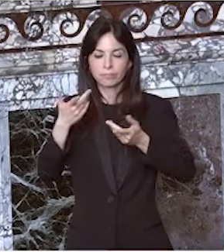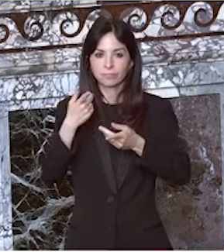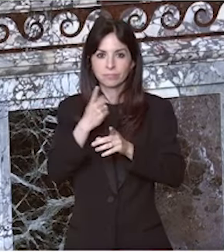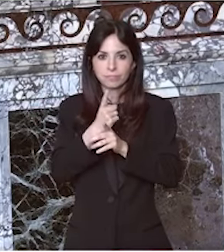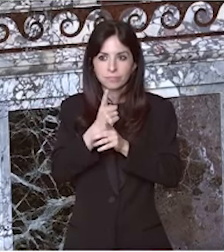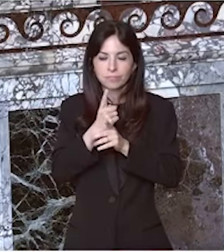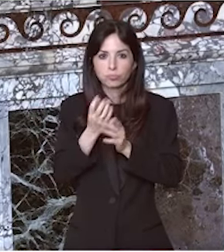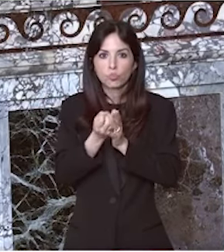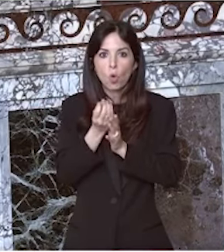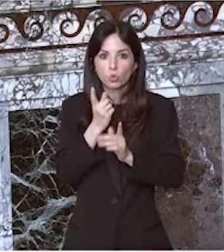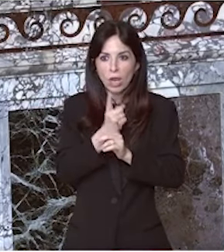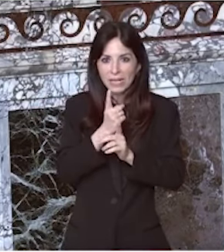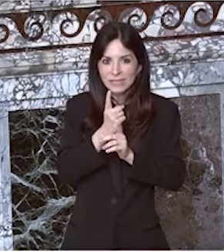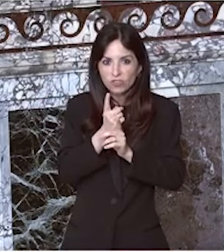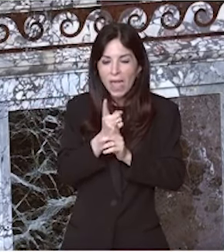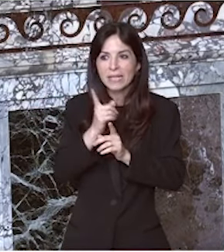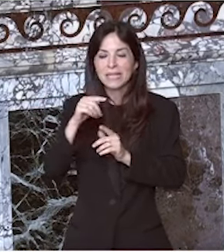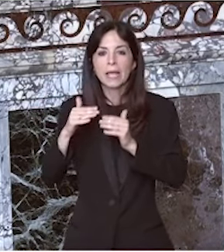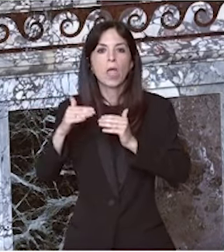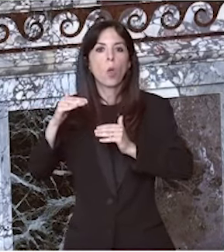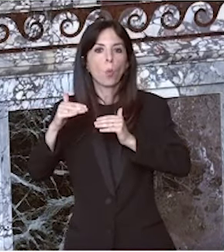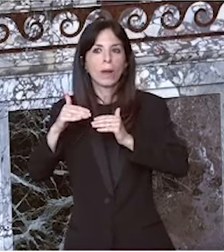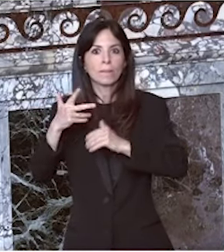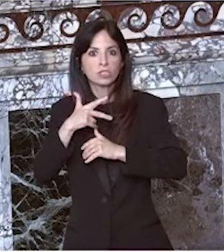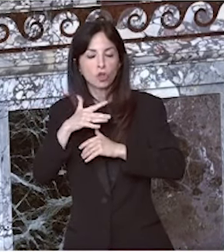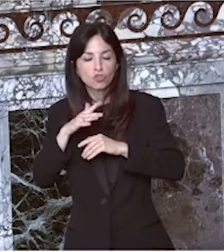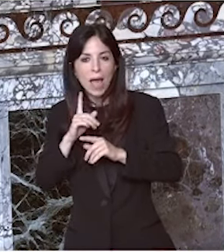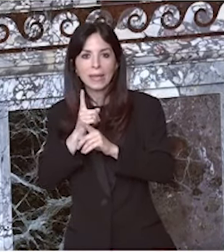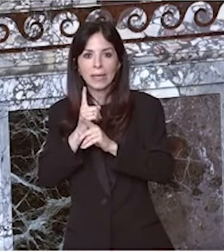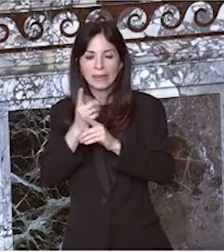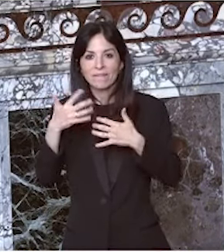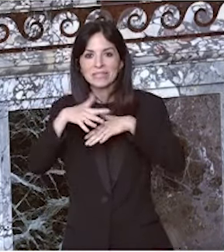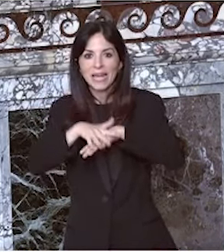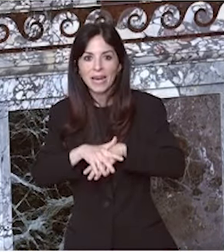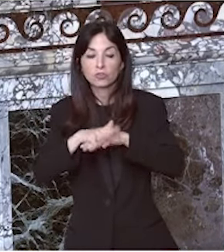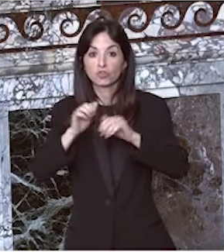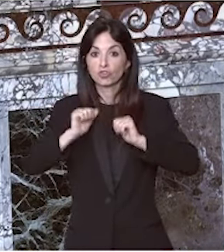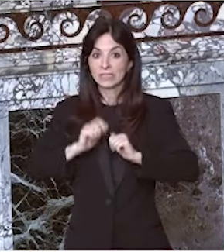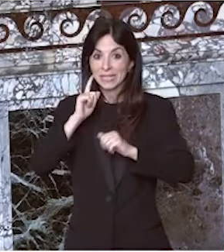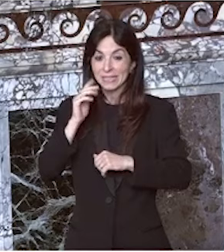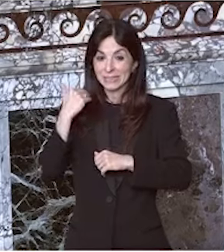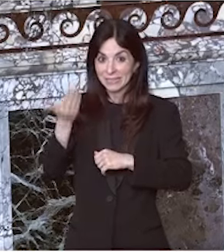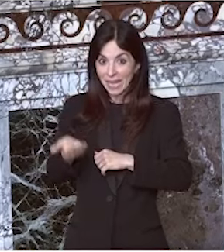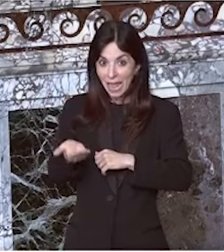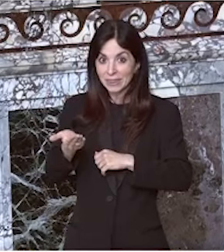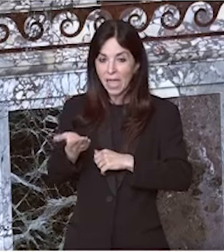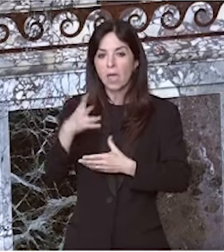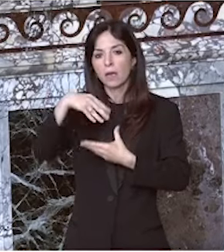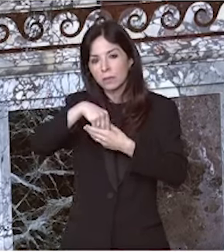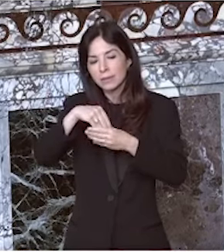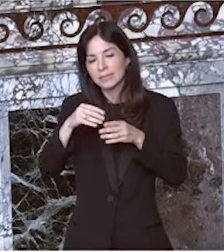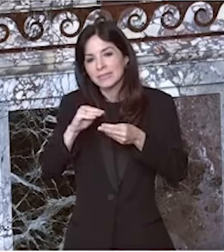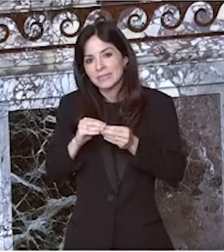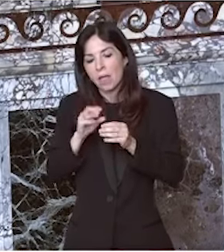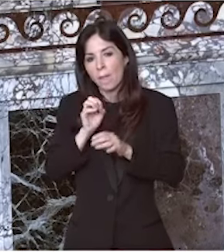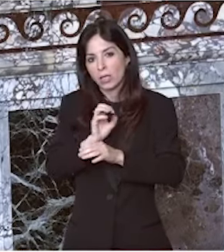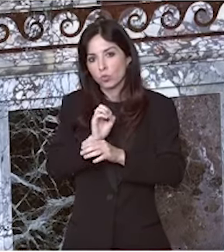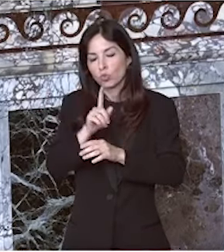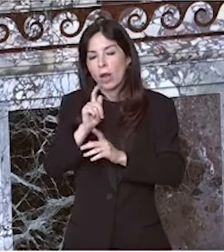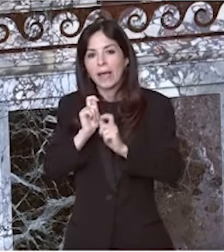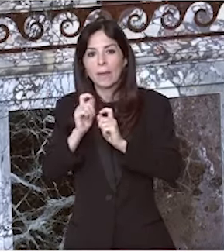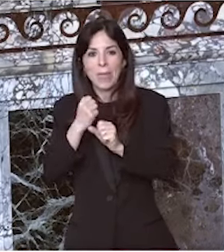gli equilibri sociali e rafforzando le misure di integrazione dei cittadini stranieri nel sistema di istruzione e nel